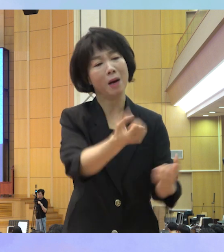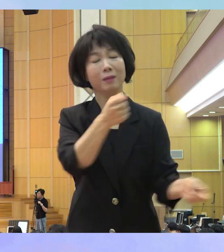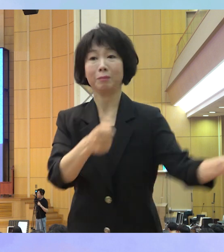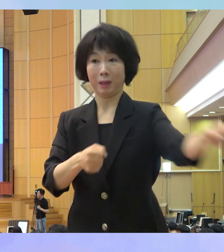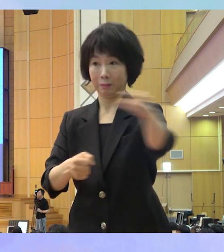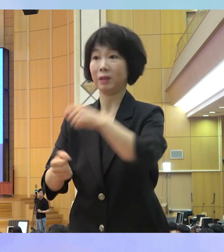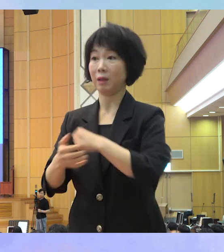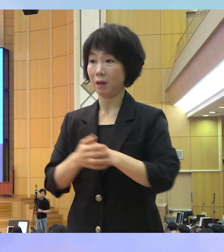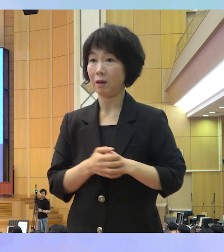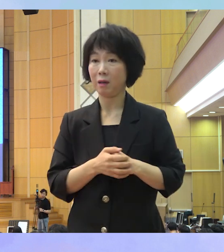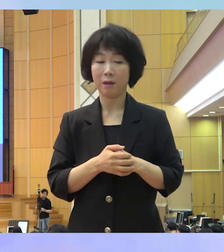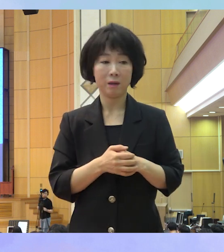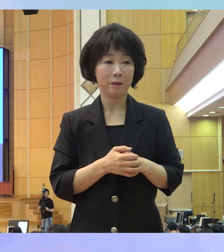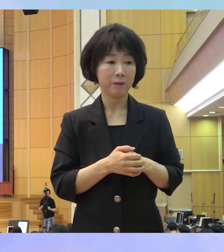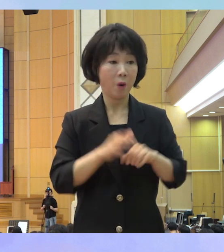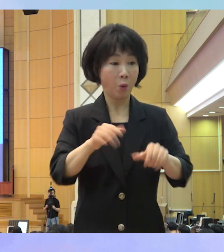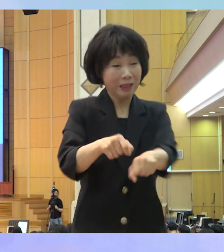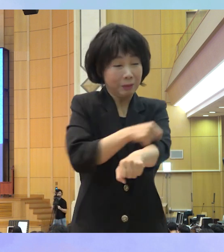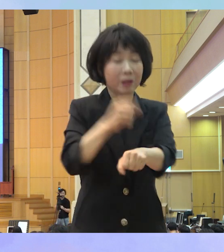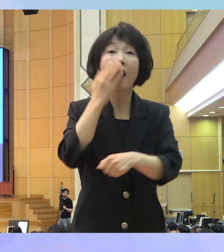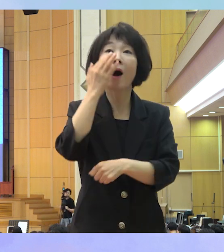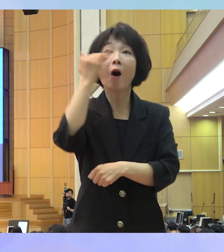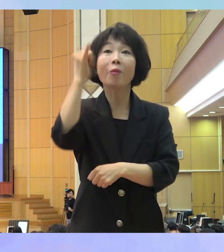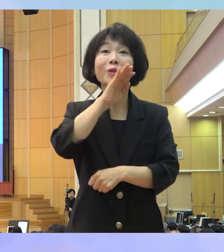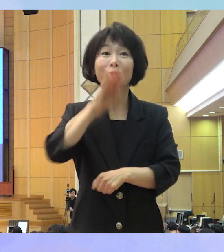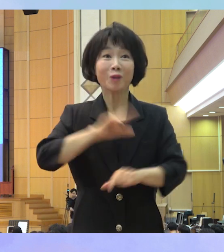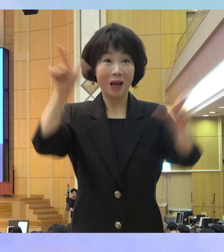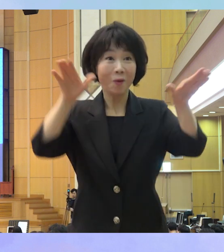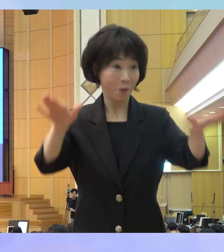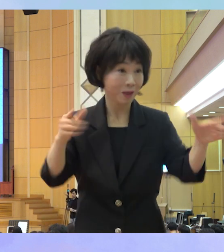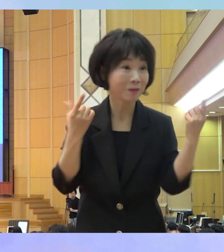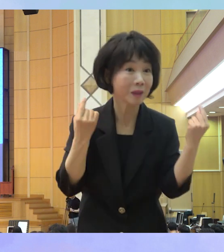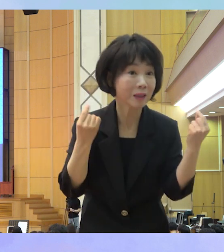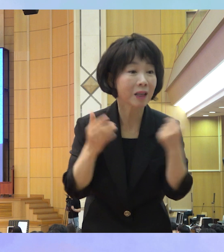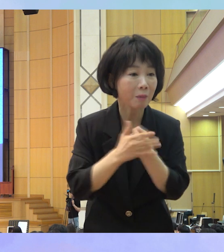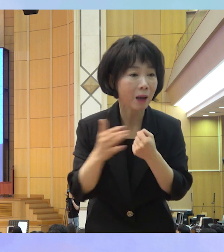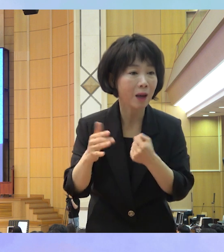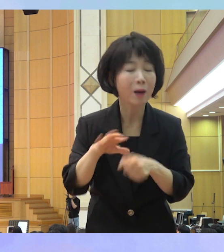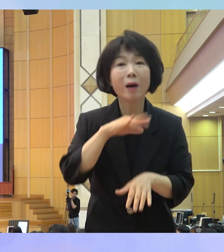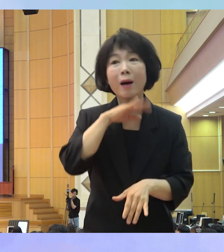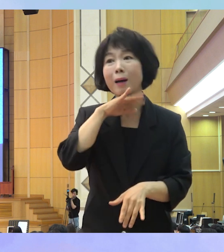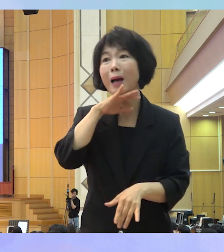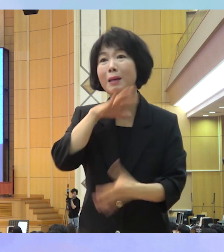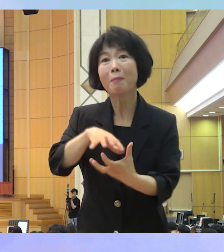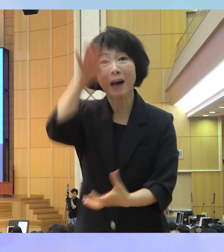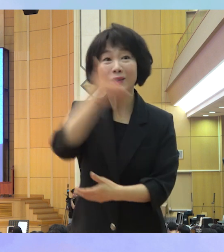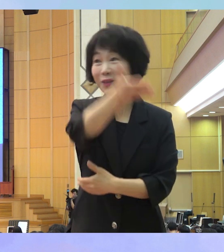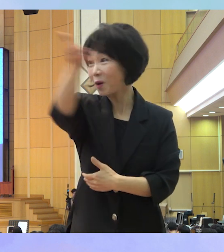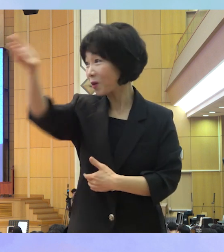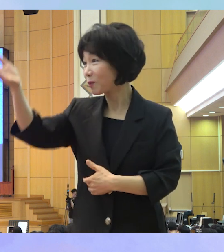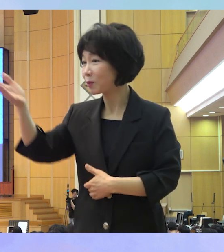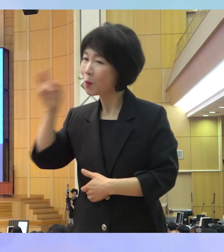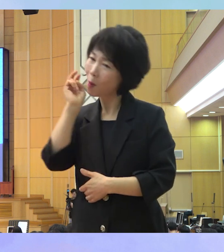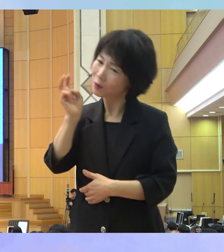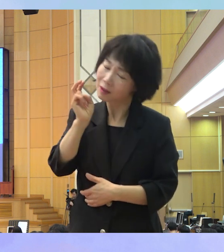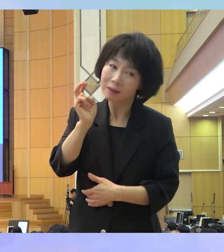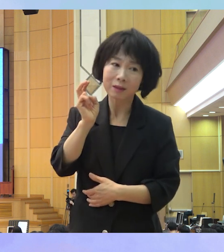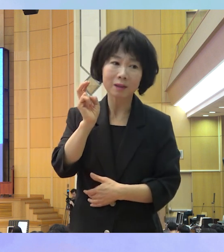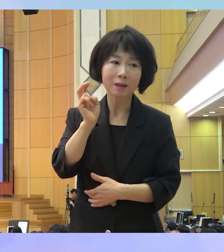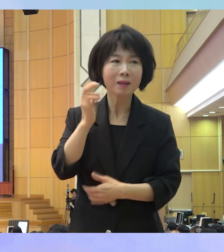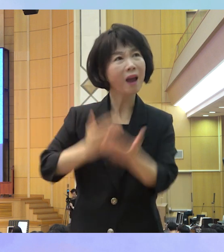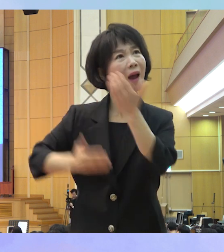워낙 많이 있습니다. 오늘 특별히 어버이 주를 맞이하여서 나이 드신 분들도 혹시나도